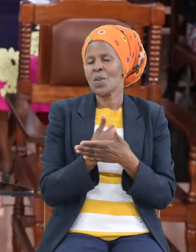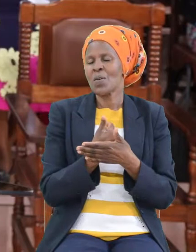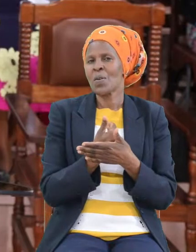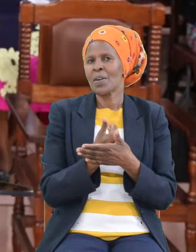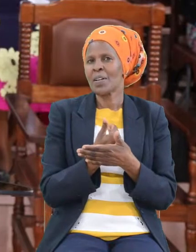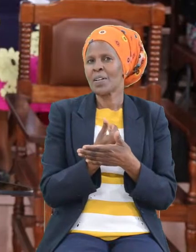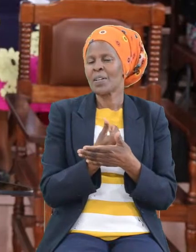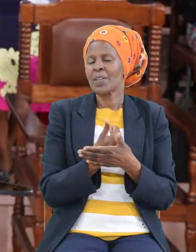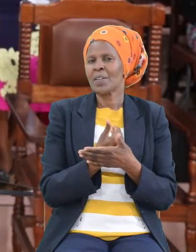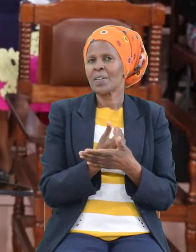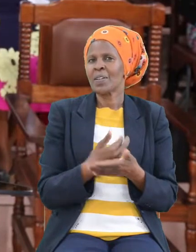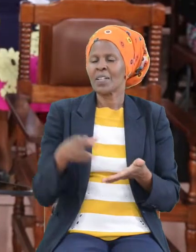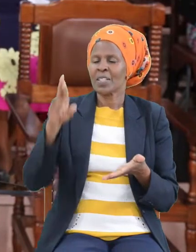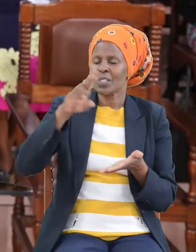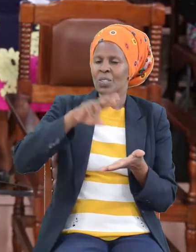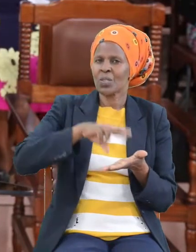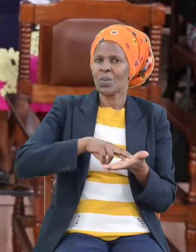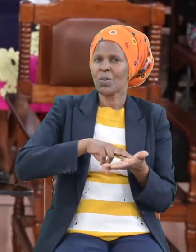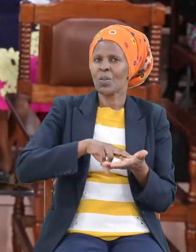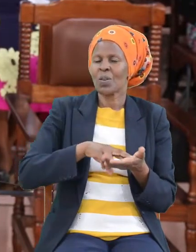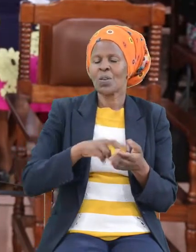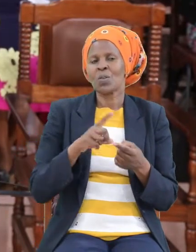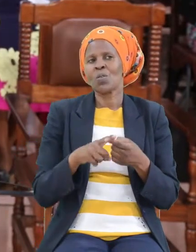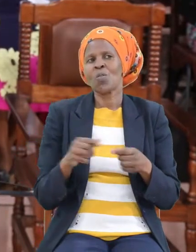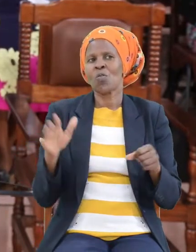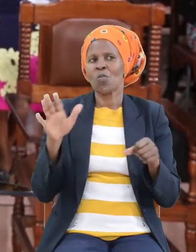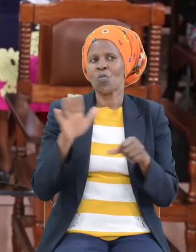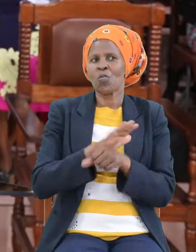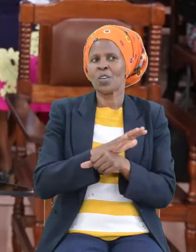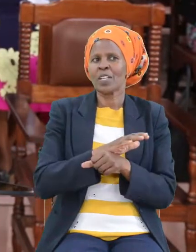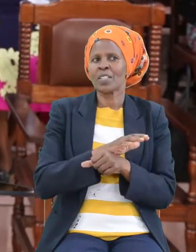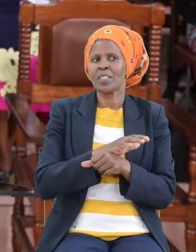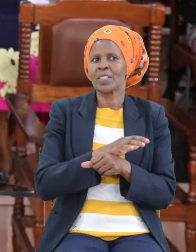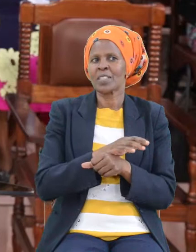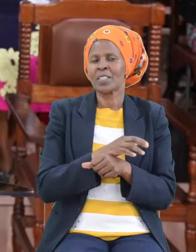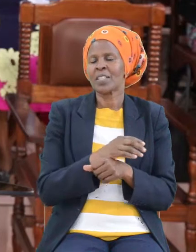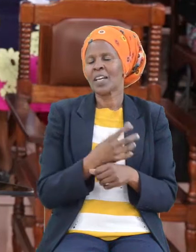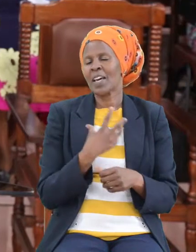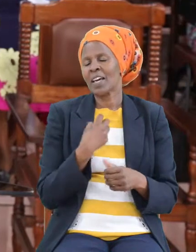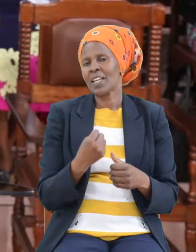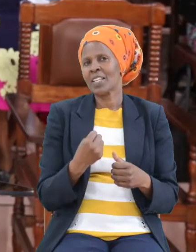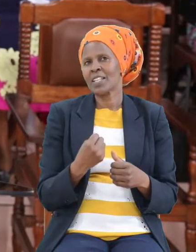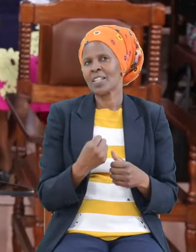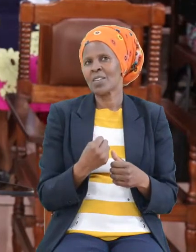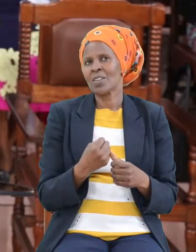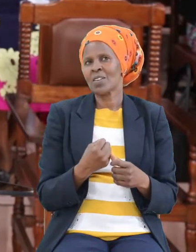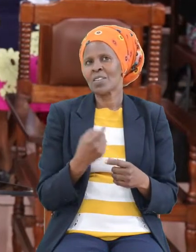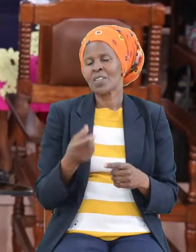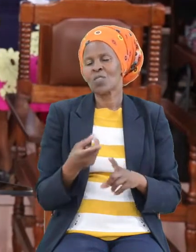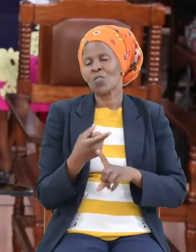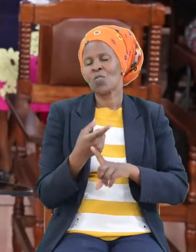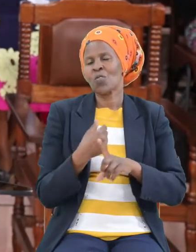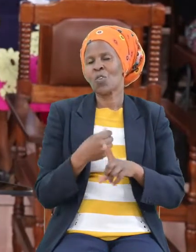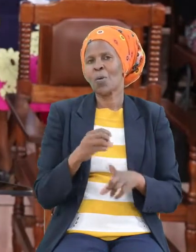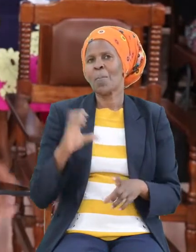wakamilifu. Kiingereza inasema restored to holiness. Na inatoka kutoka kitabu